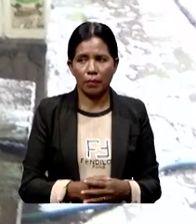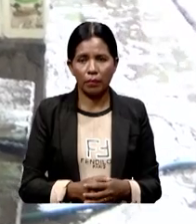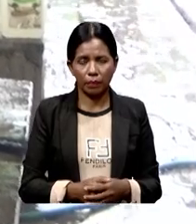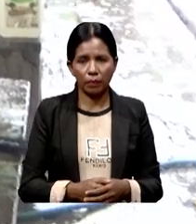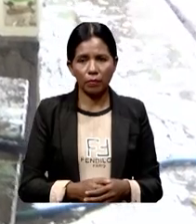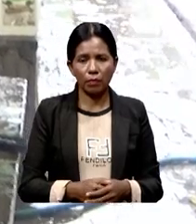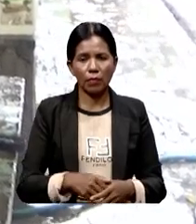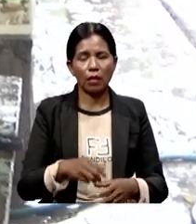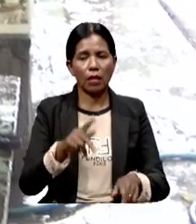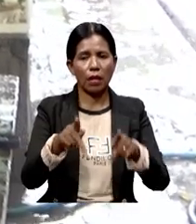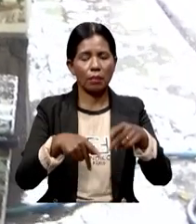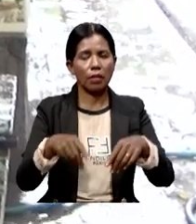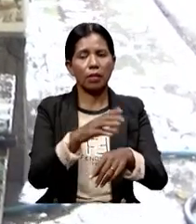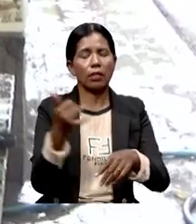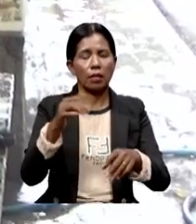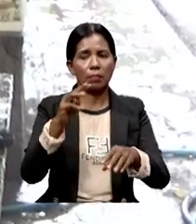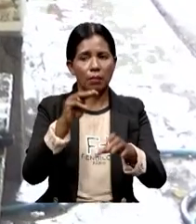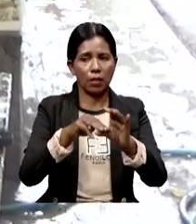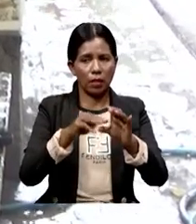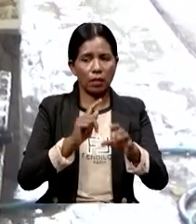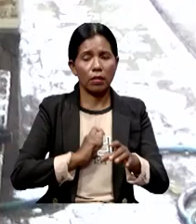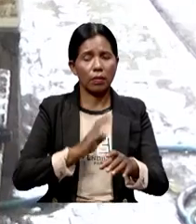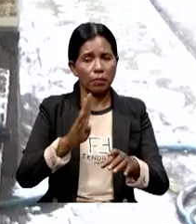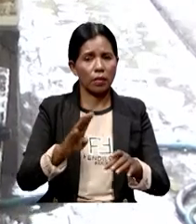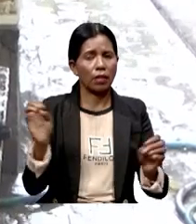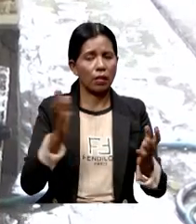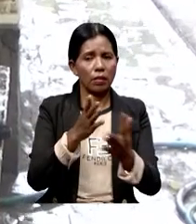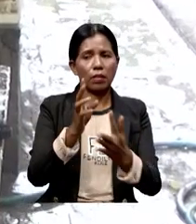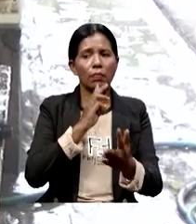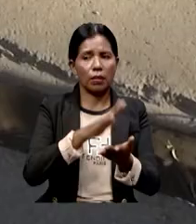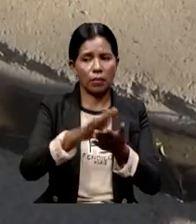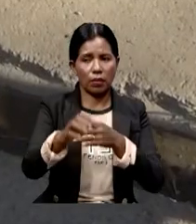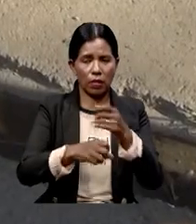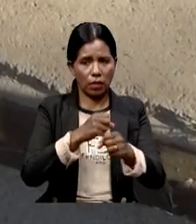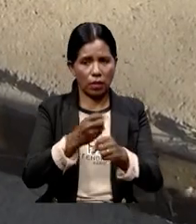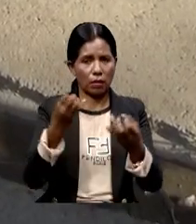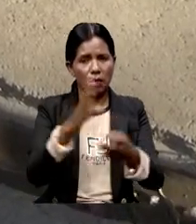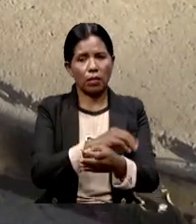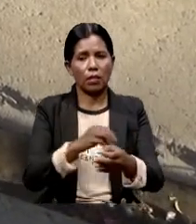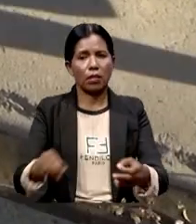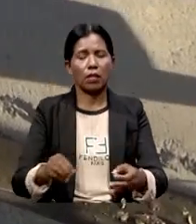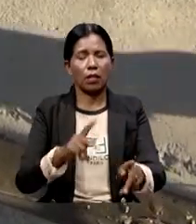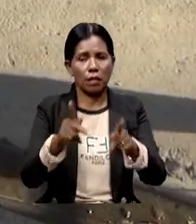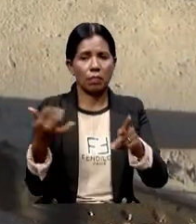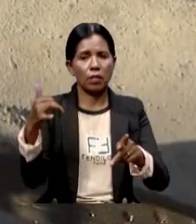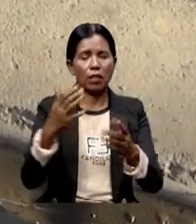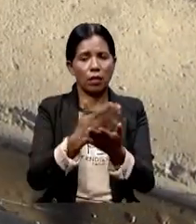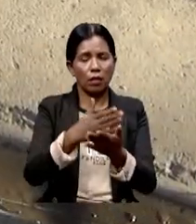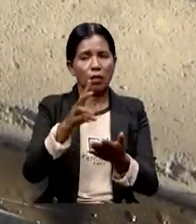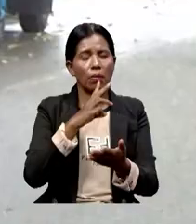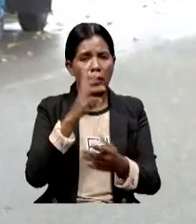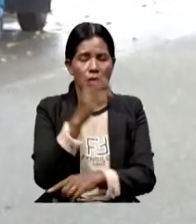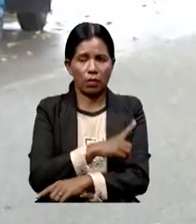Vendedor, si re ihe mercado te besi la menta tebes, tamala sesu bemos durante tinambarak nilaran. Situasaun ne obriga vendedor sira tenki sosa be